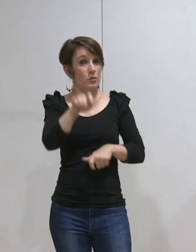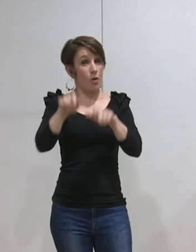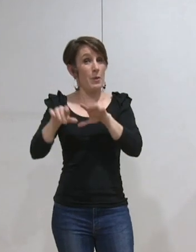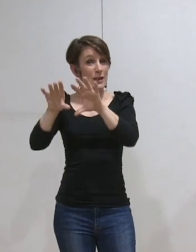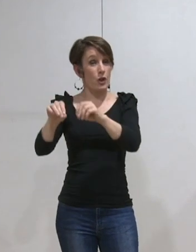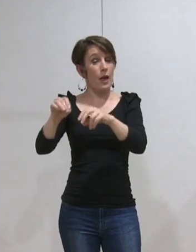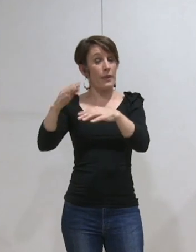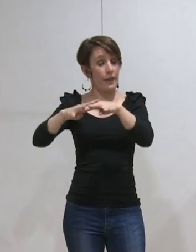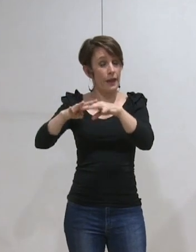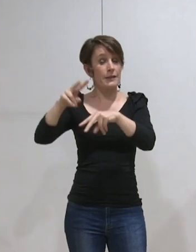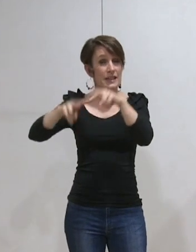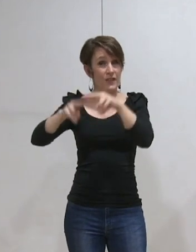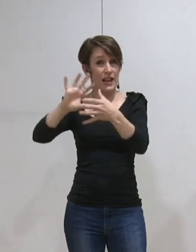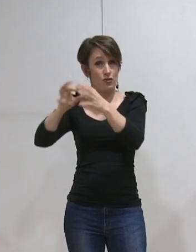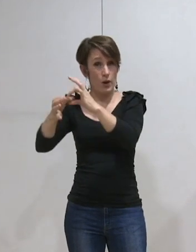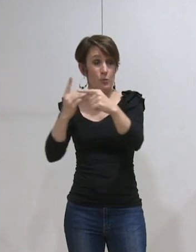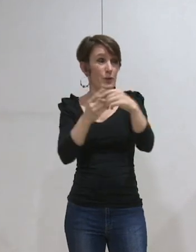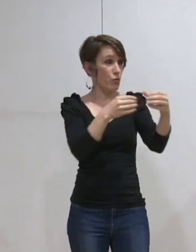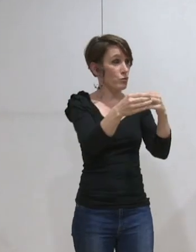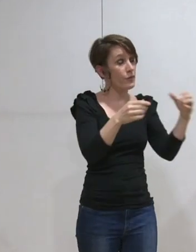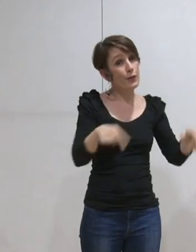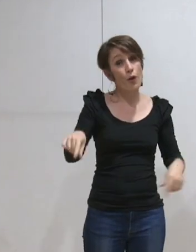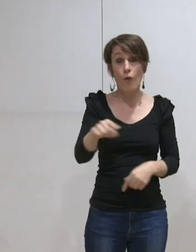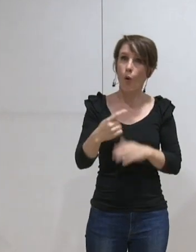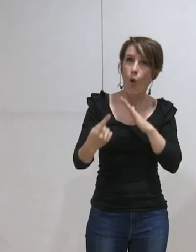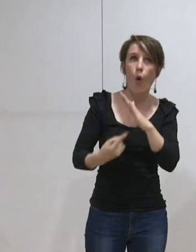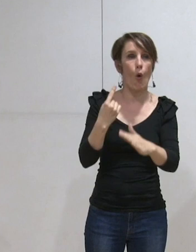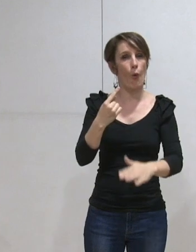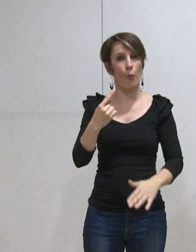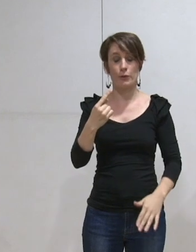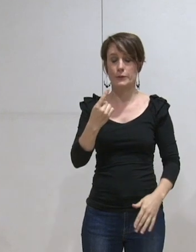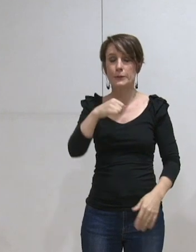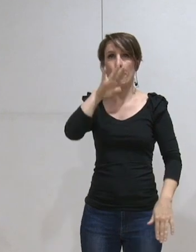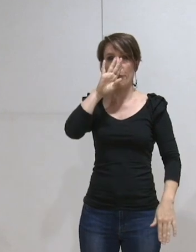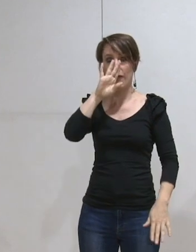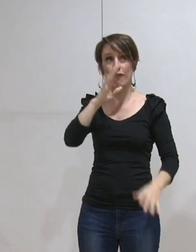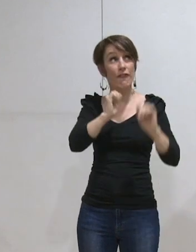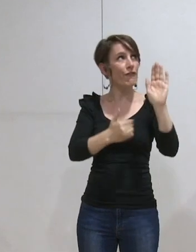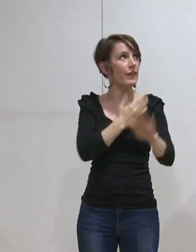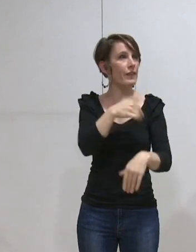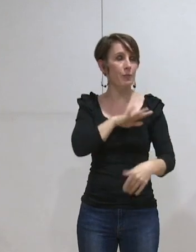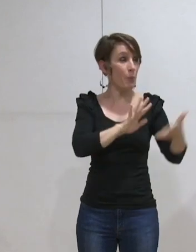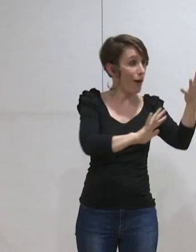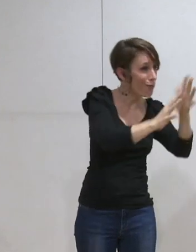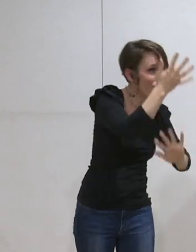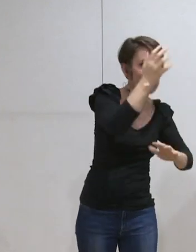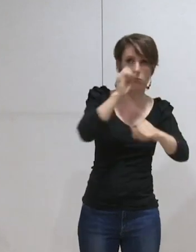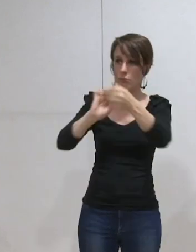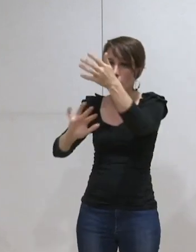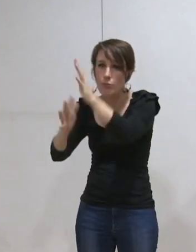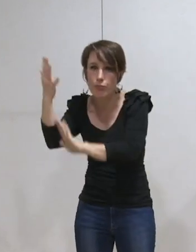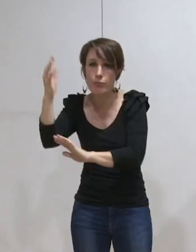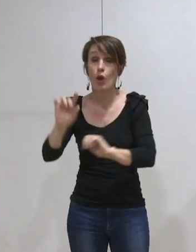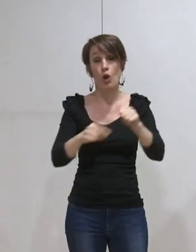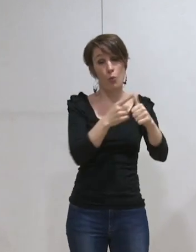été les premières victimes de deux incendies ceux des locaux de la jave et celui